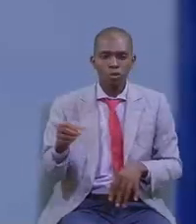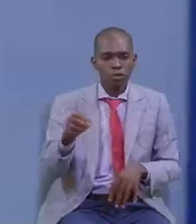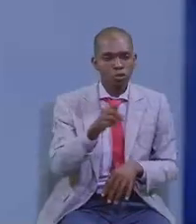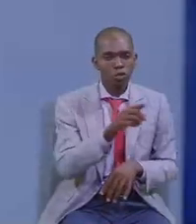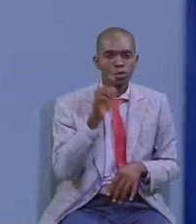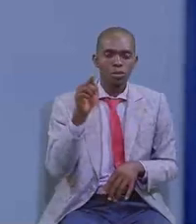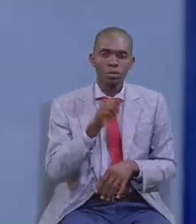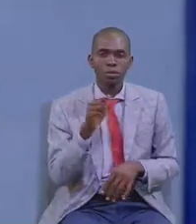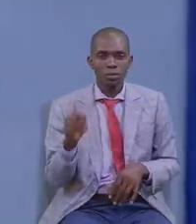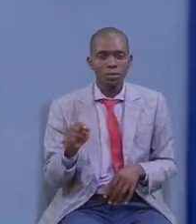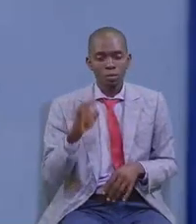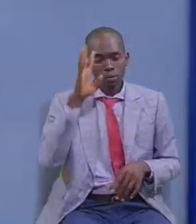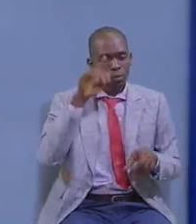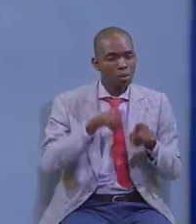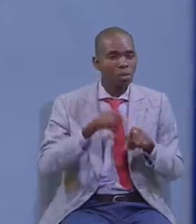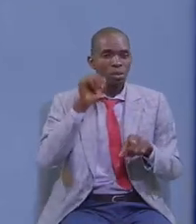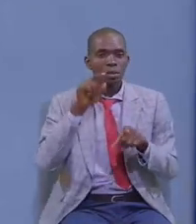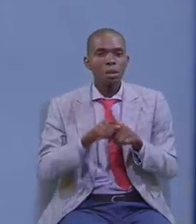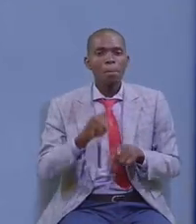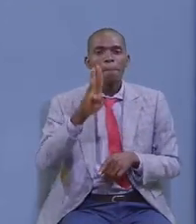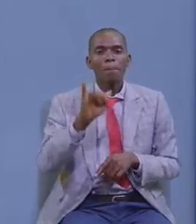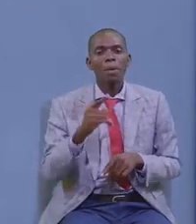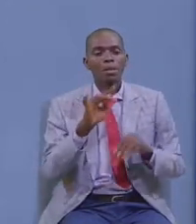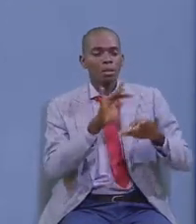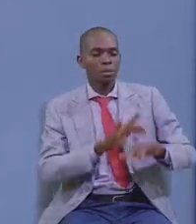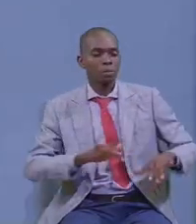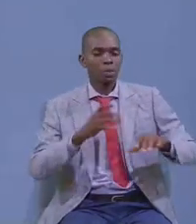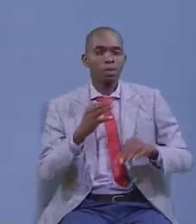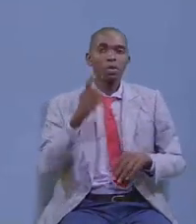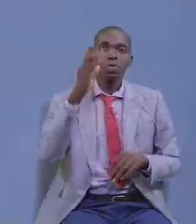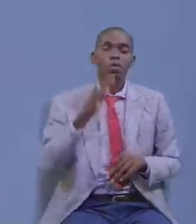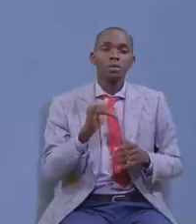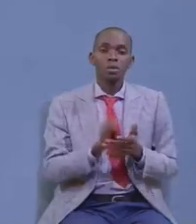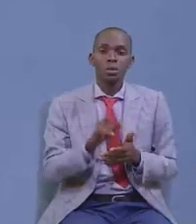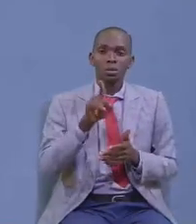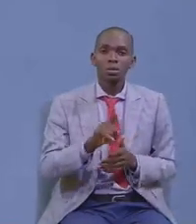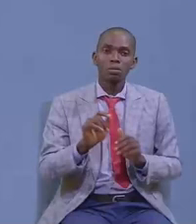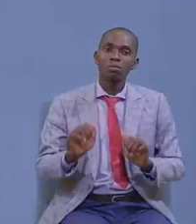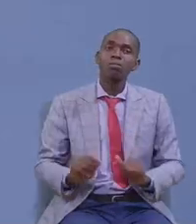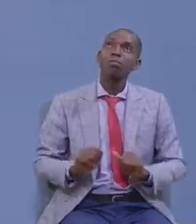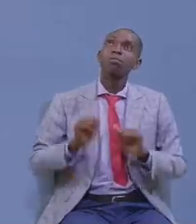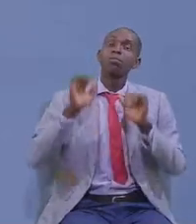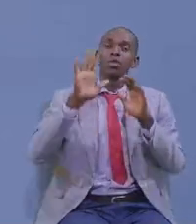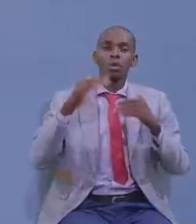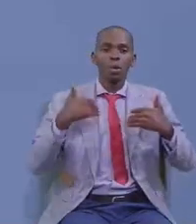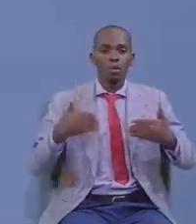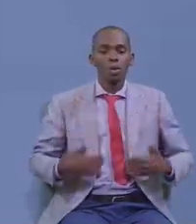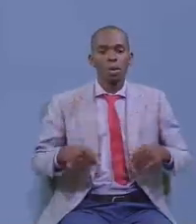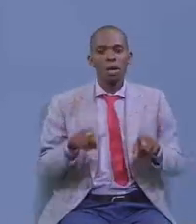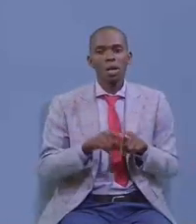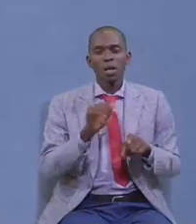Par les miséricordes de Dieu, les bontés de Dieu. À offrir vos corps comme un sacrifice vivant.